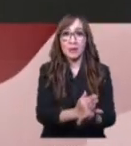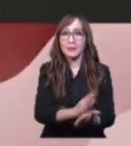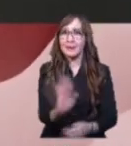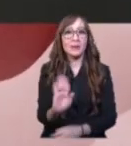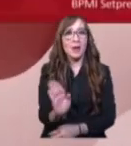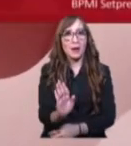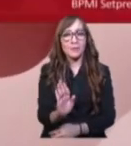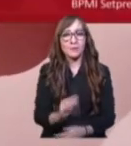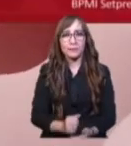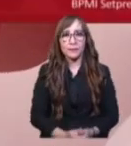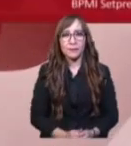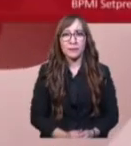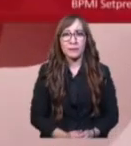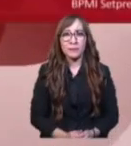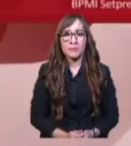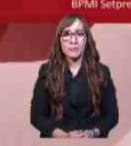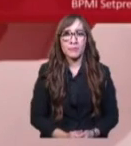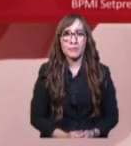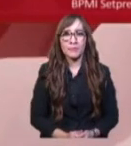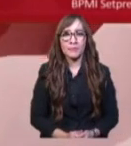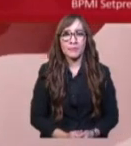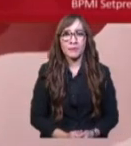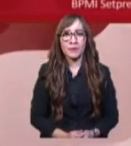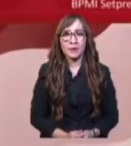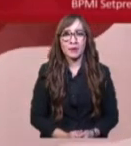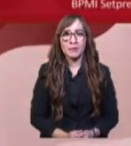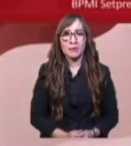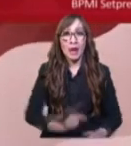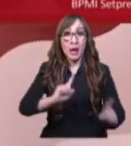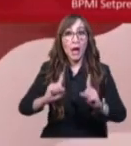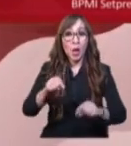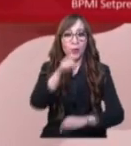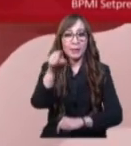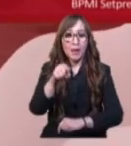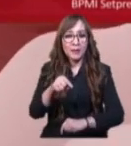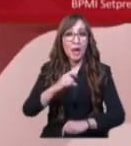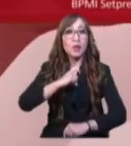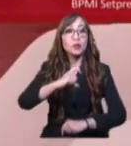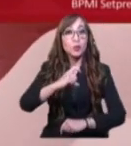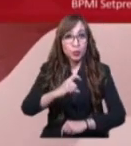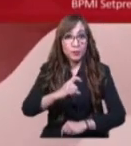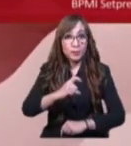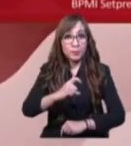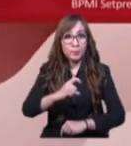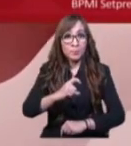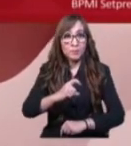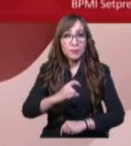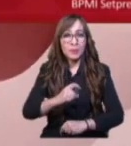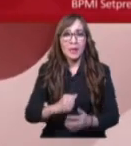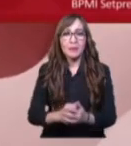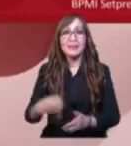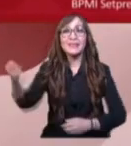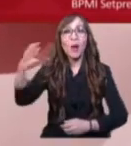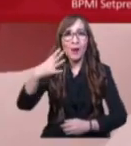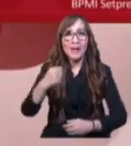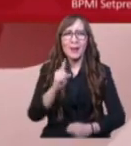tempat. Jadi ya mungkin kalau ditanya apakah cukup ya, itu sih itu akan terus berlanjut